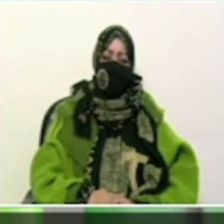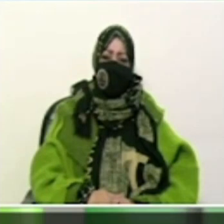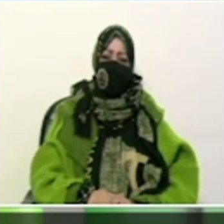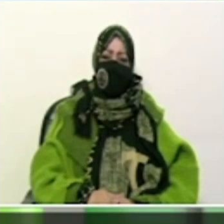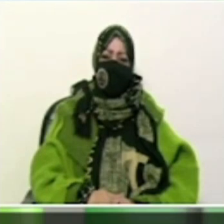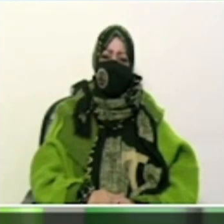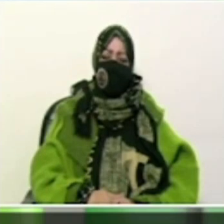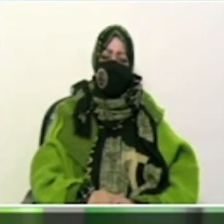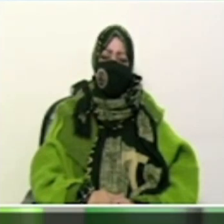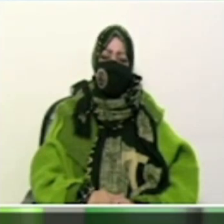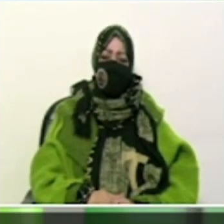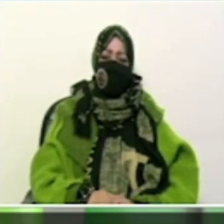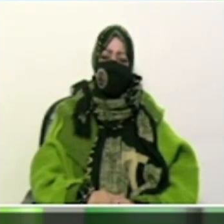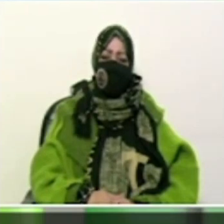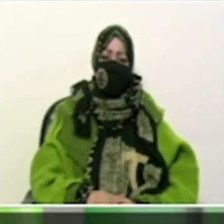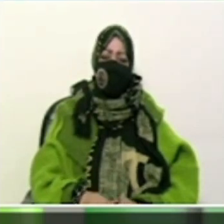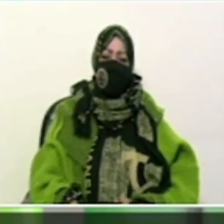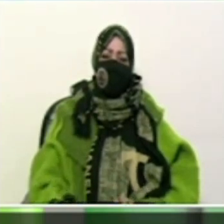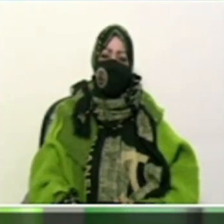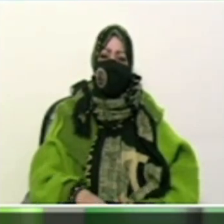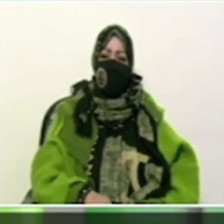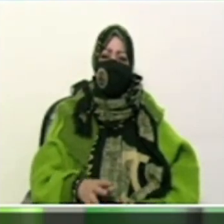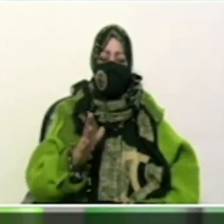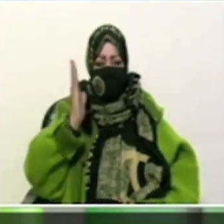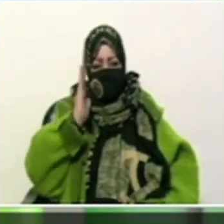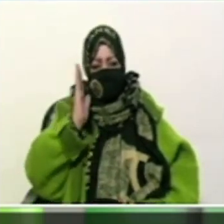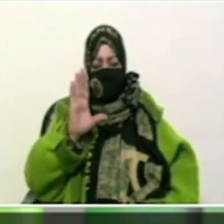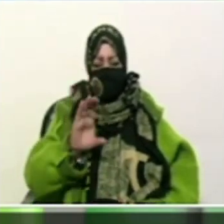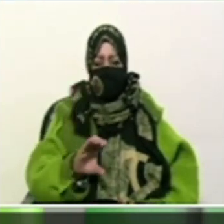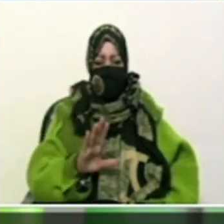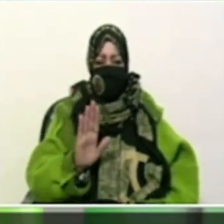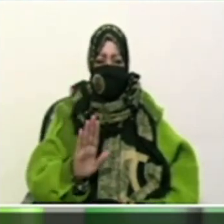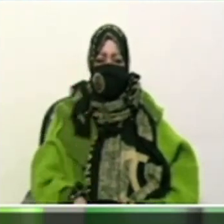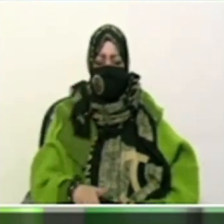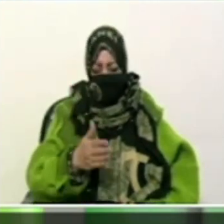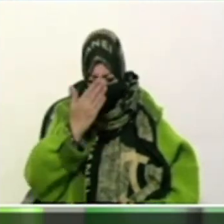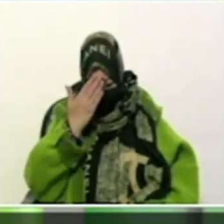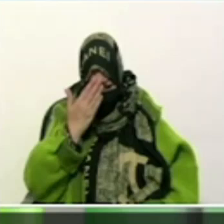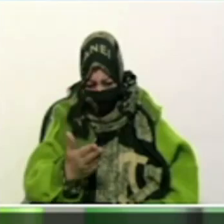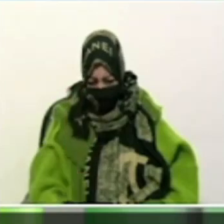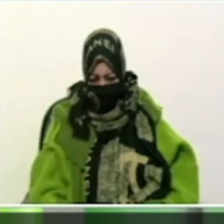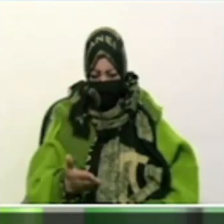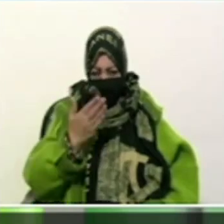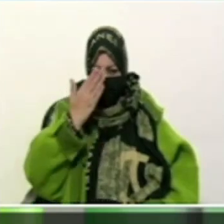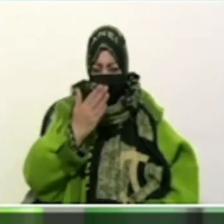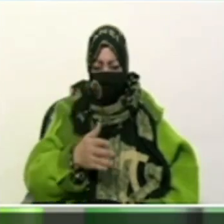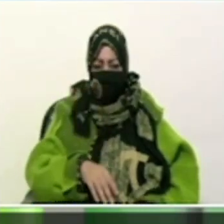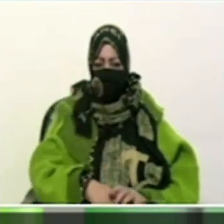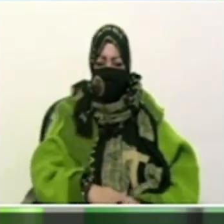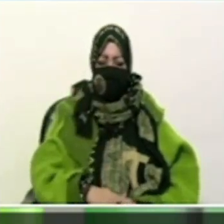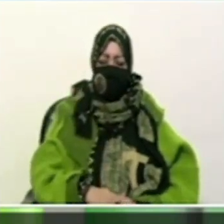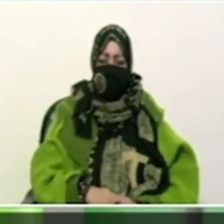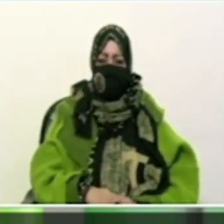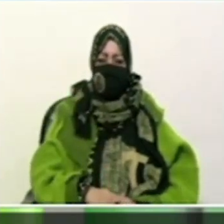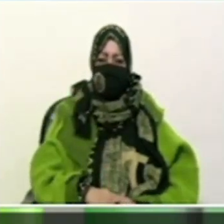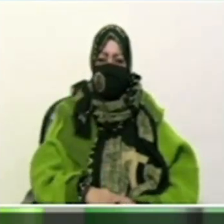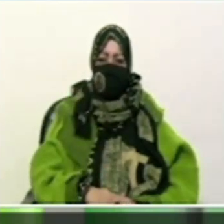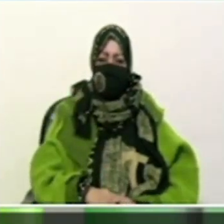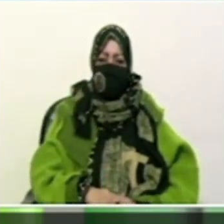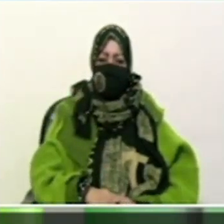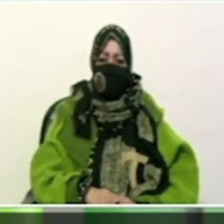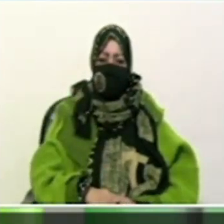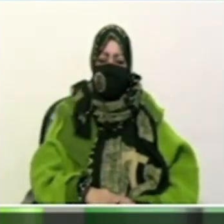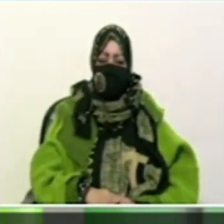مرات نشد ومرات ما نقدرش مرات نشد يعني لكن لما نلقى حاجه عاليه هيك توزيع الاسفنج ولا هي يبدا يخلي في